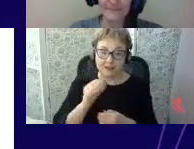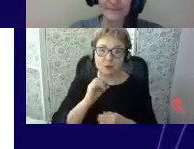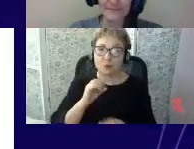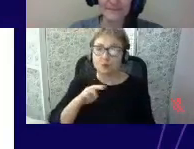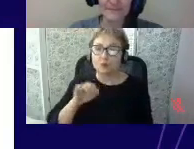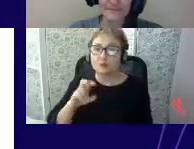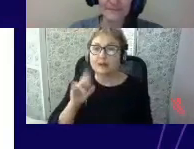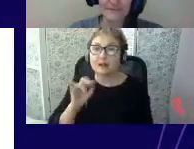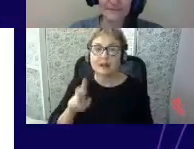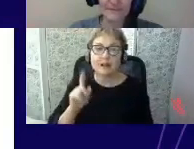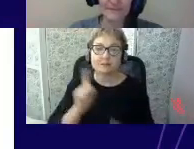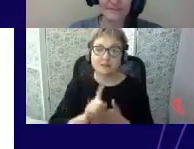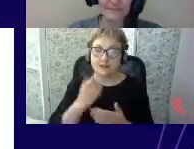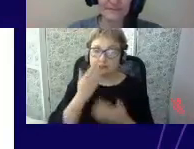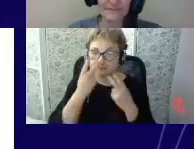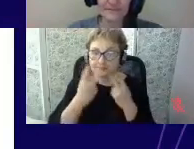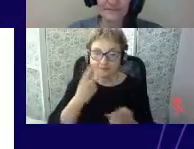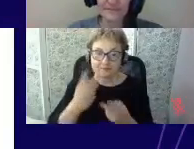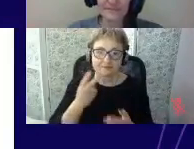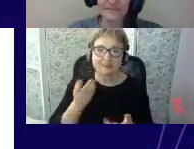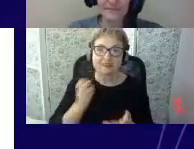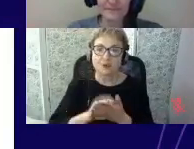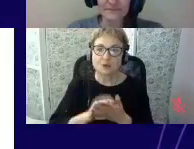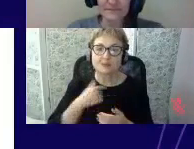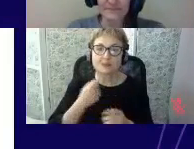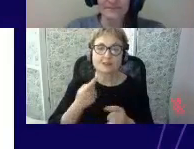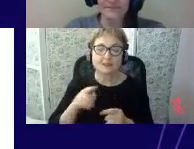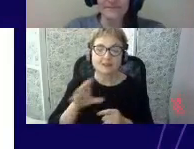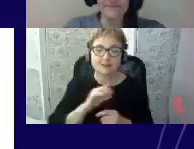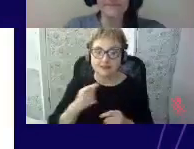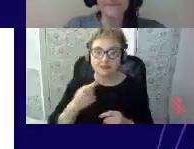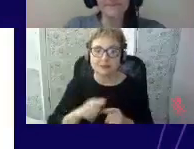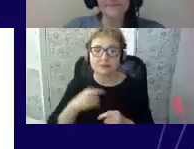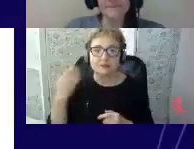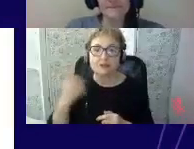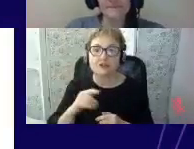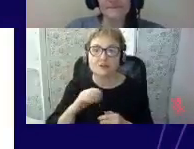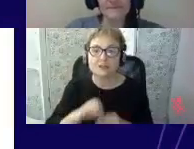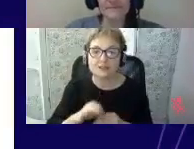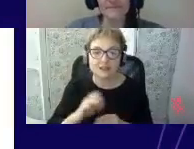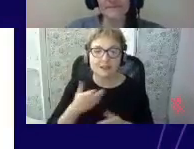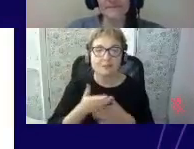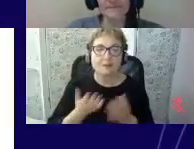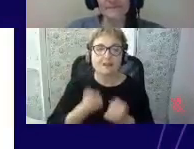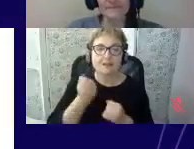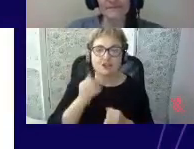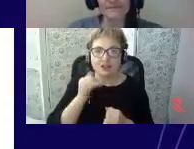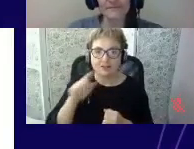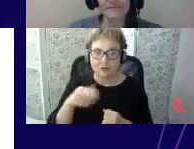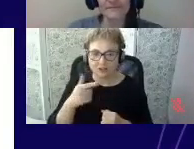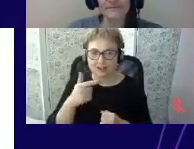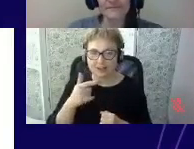Обязательно приходите, знакомьтесь, как и с другими вебинарами, которые мы уже провели. Вебинар проходит при поддержке фонда президентских